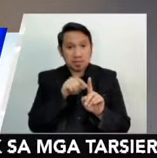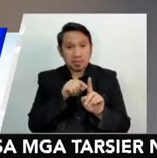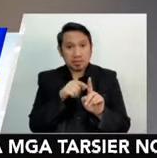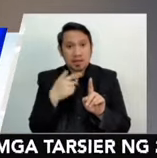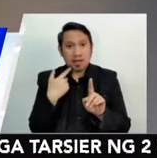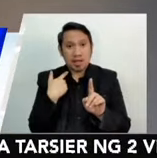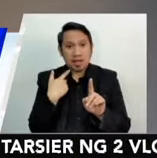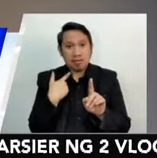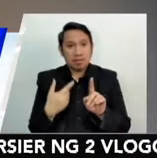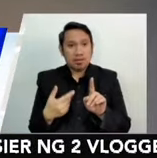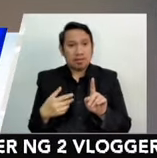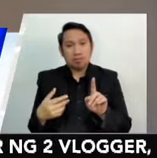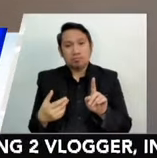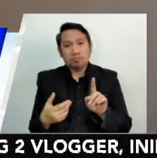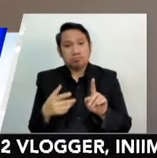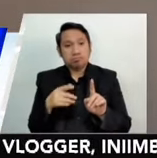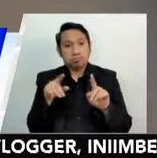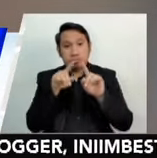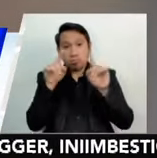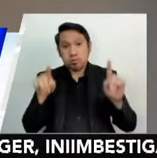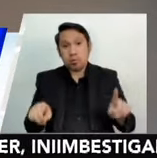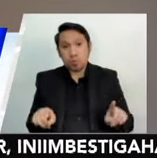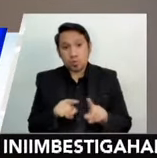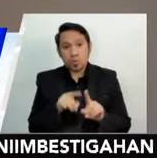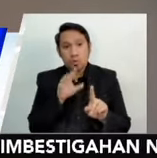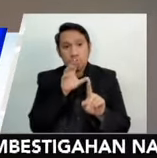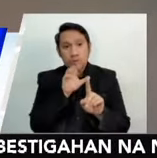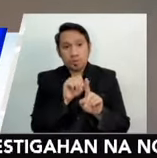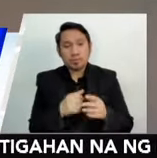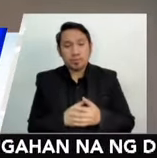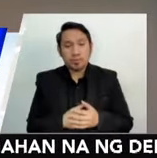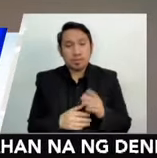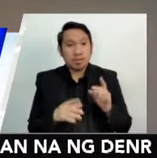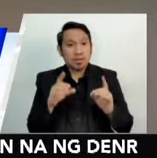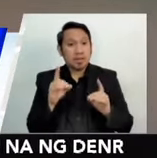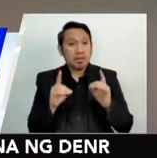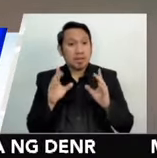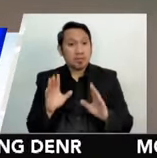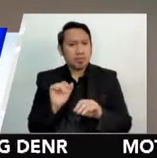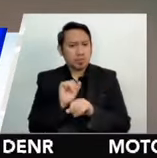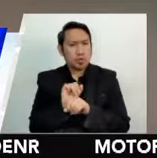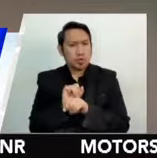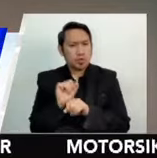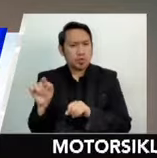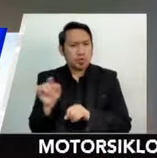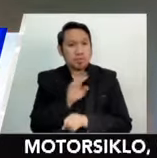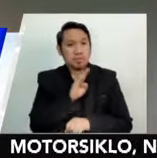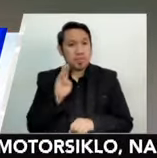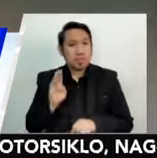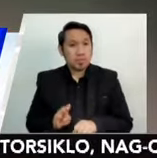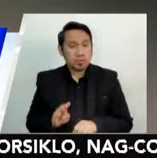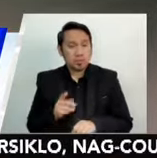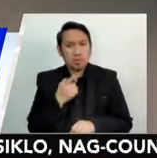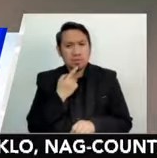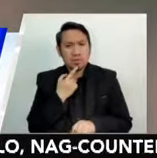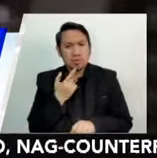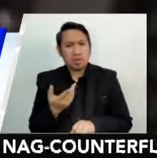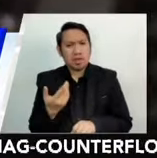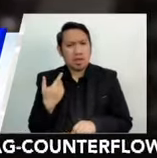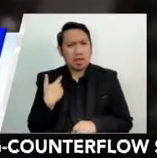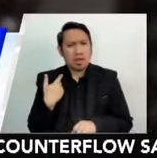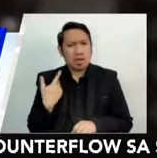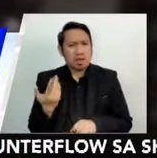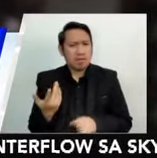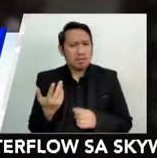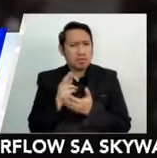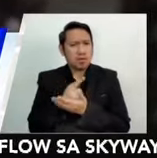ang akusado bilang driver sa isang establishmento sa Binondo. Depensa niya, may relasyon sila noon ng menor de edad na biktima.